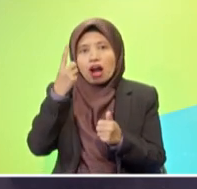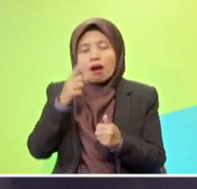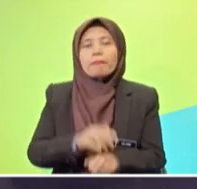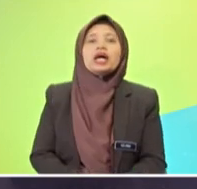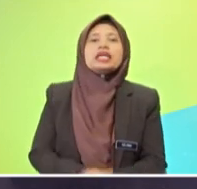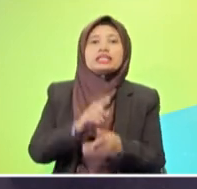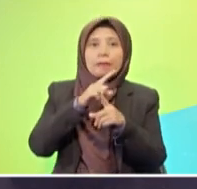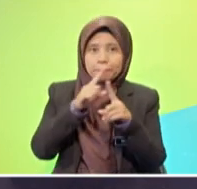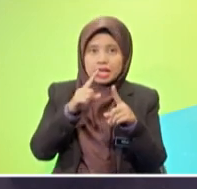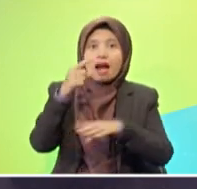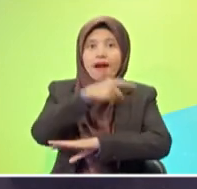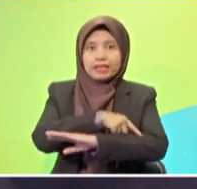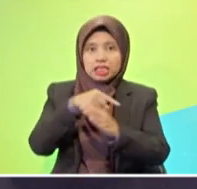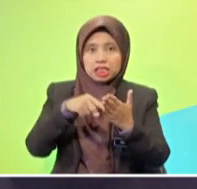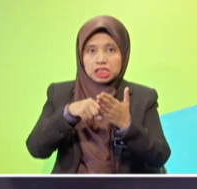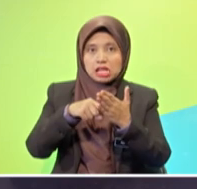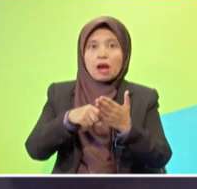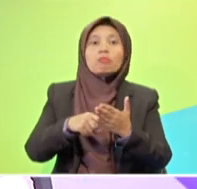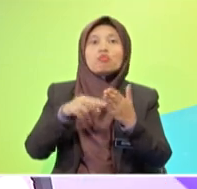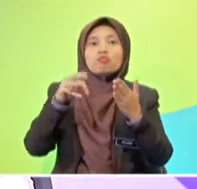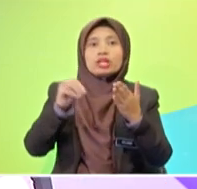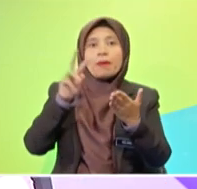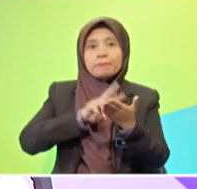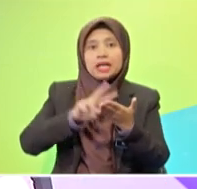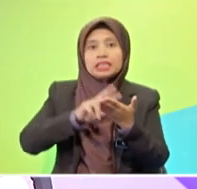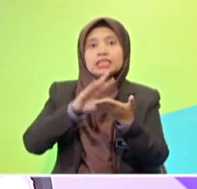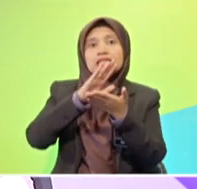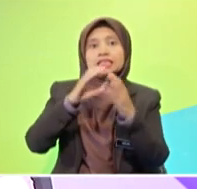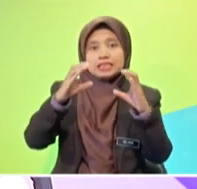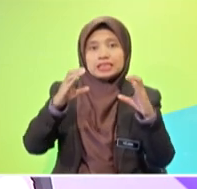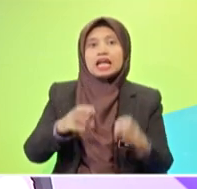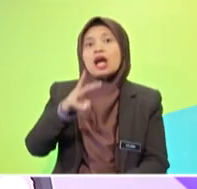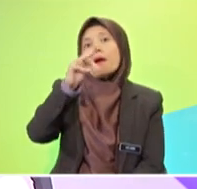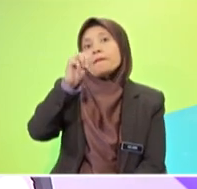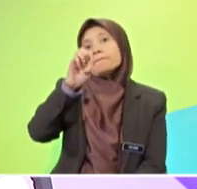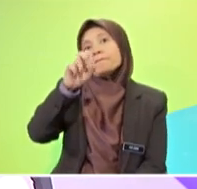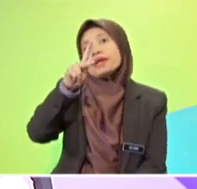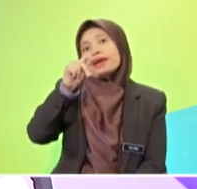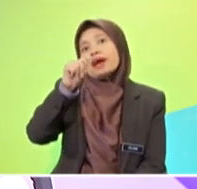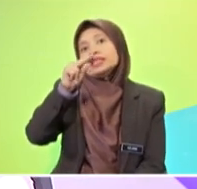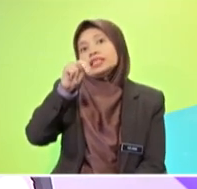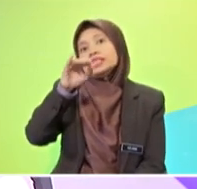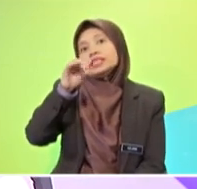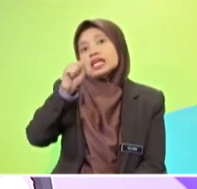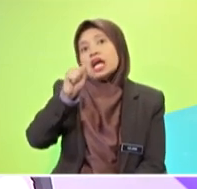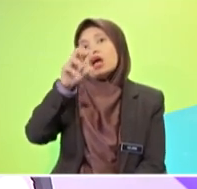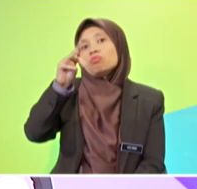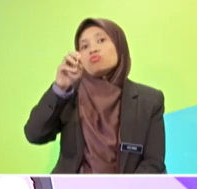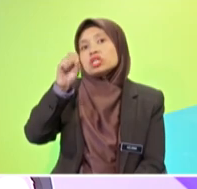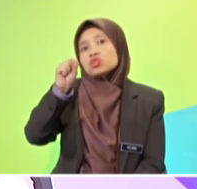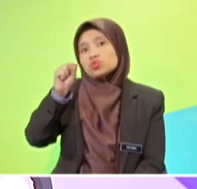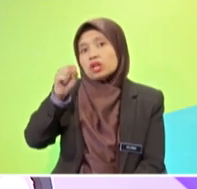secara mekanis ataupun petikan Pak Belalang dalam buku teks bahasa Melayu tingkatan tiga muka surat